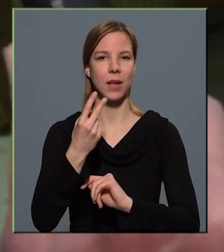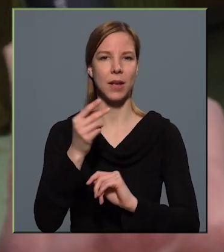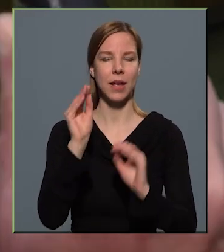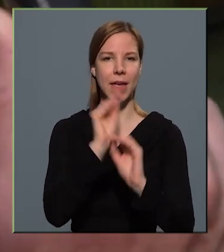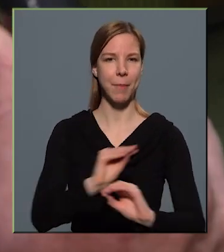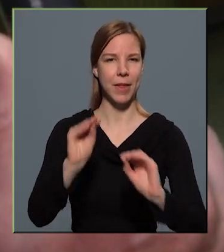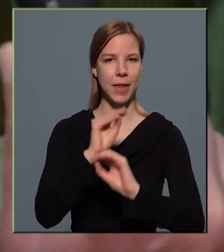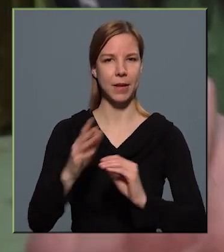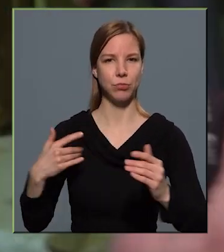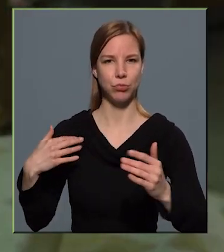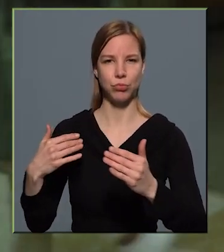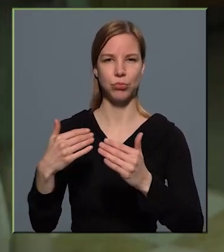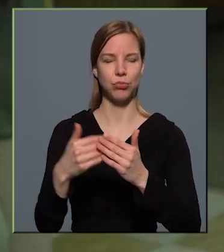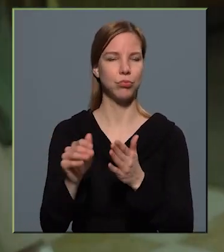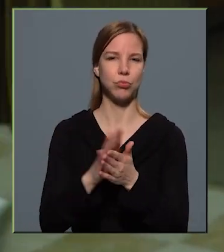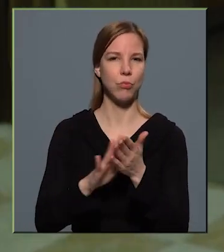van ehhez a területhez?